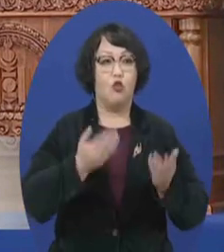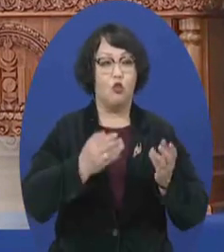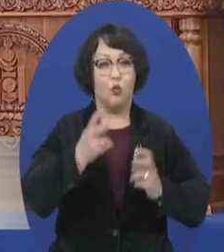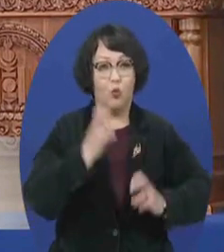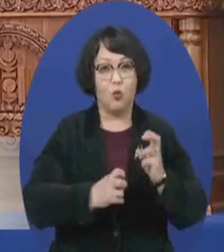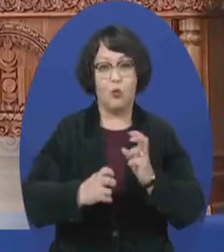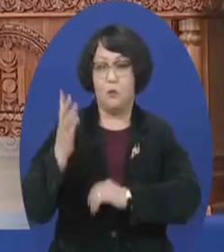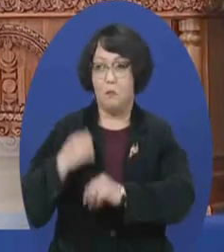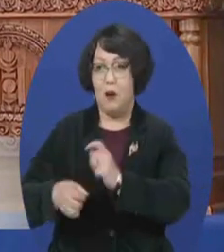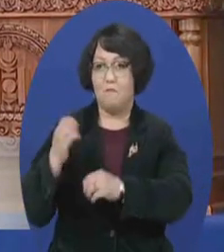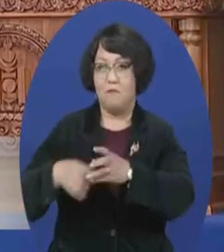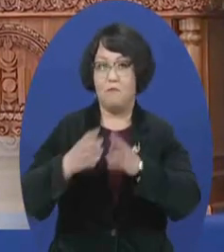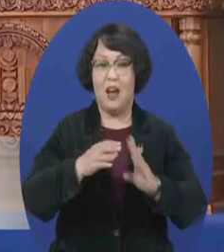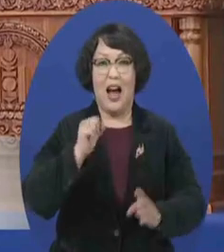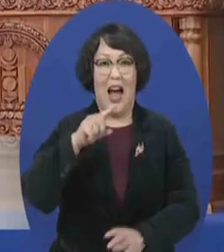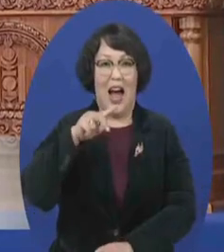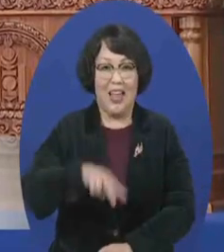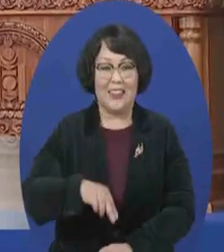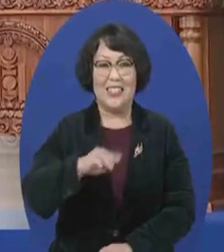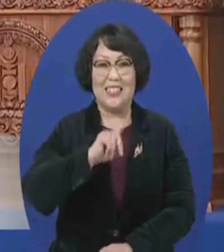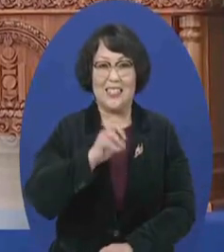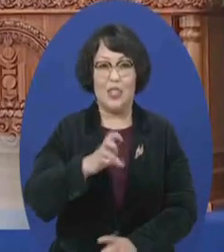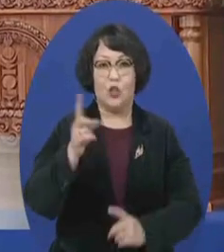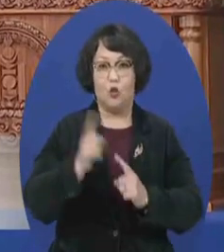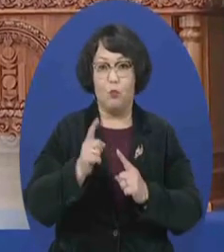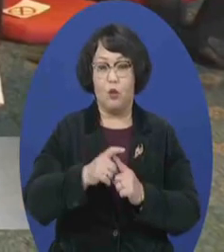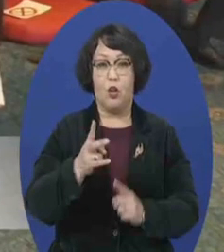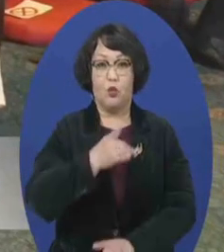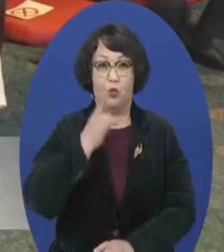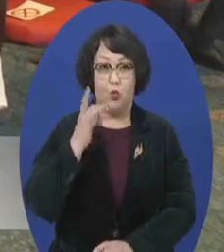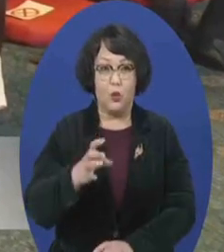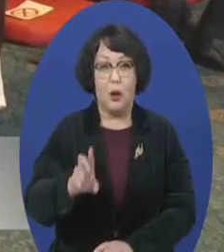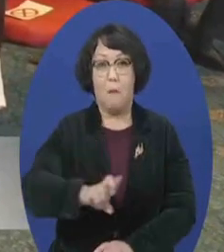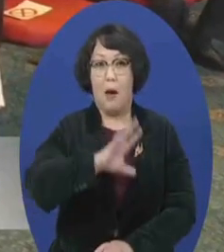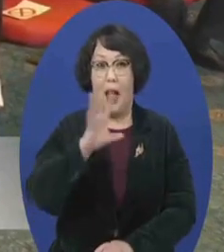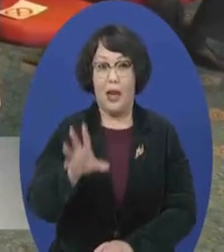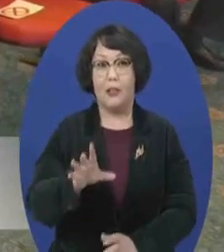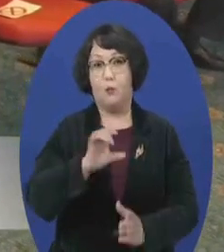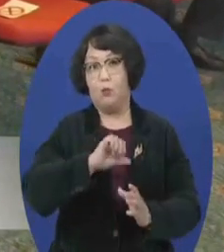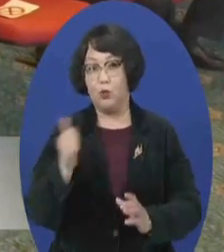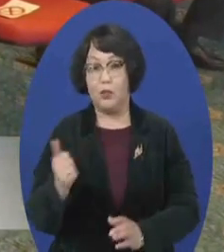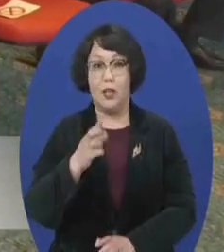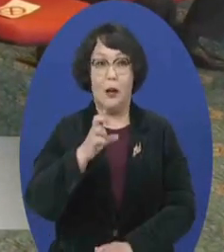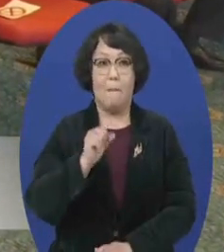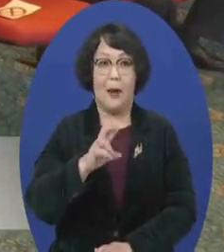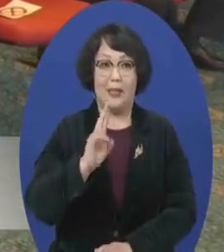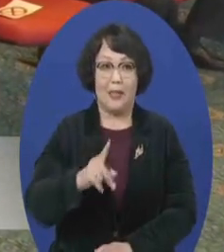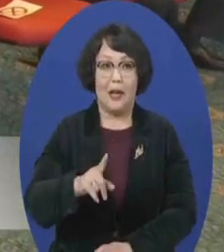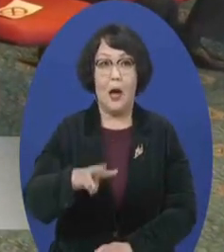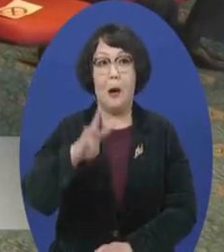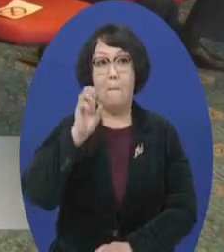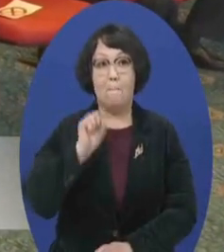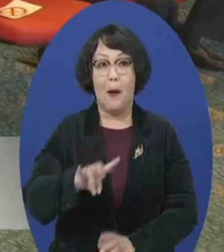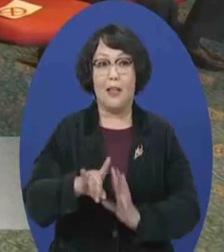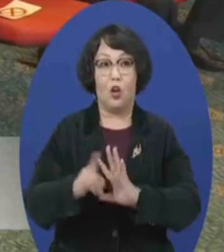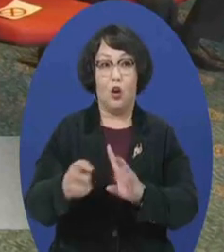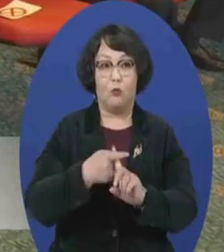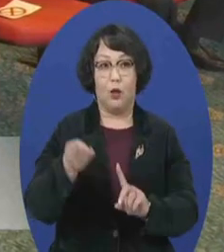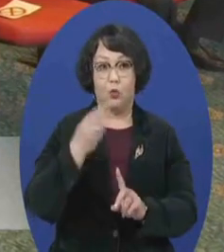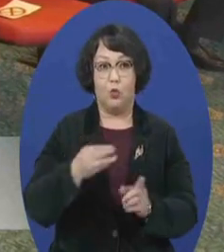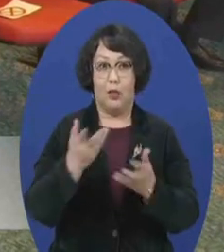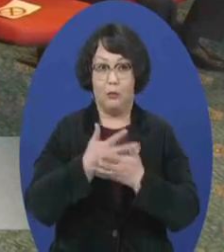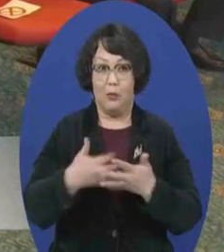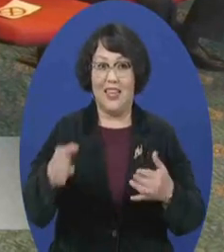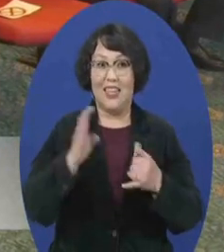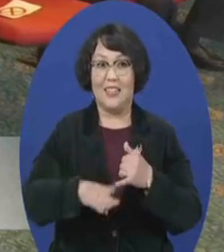барьж байгуулан алт, зис, төмөр, нүүрс болон байгалийн бусад байдлыг малын гаралтай түүхийд эцсийн